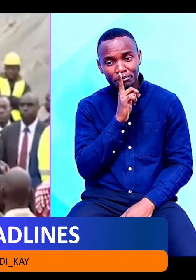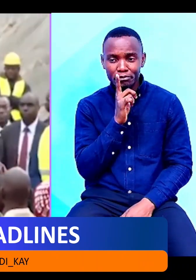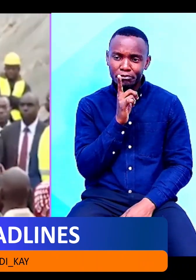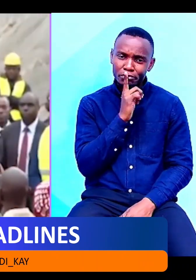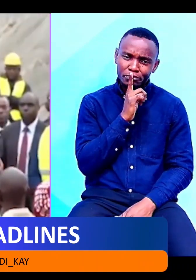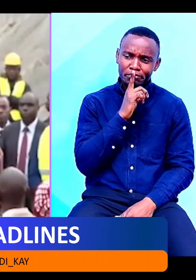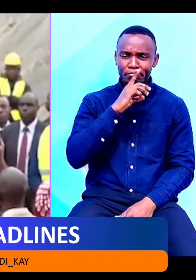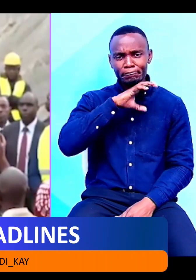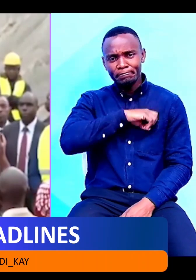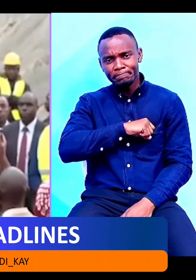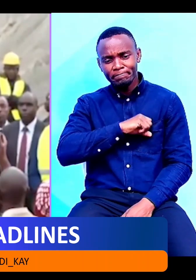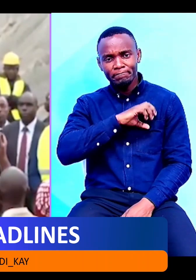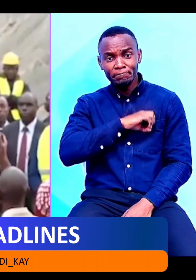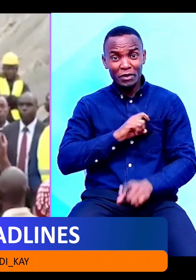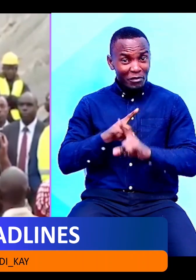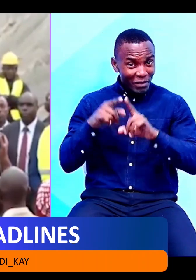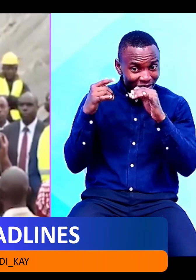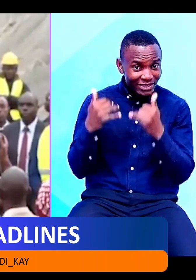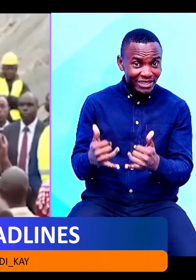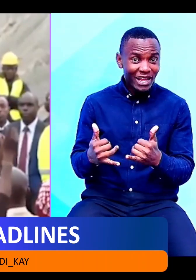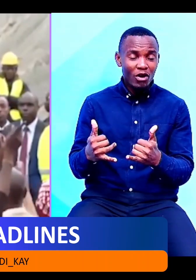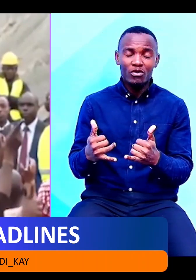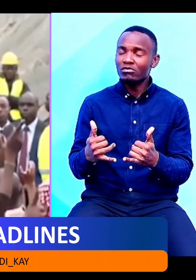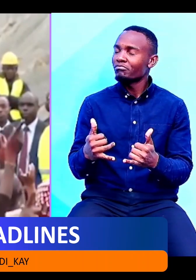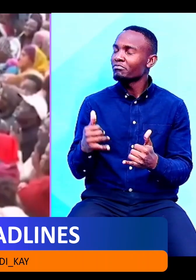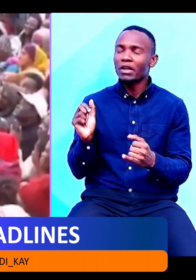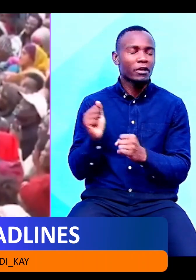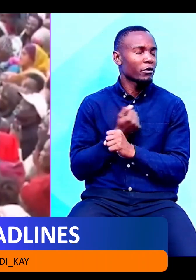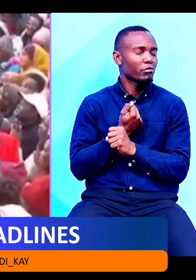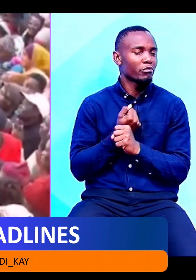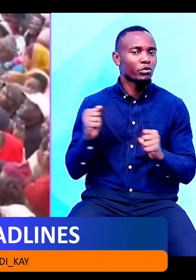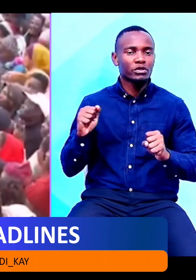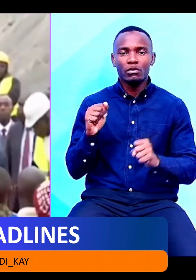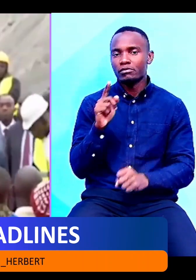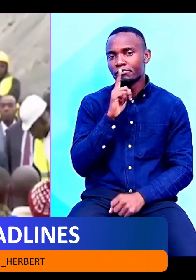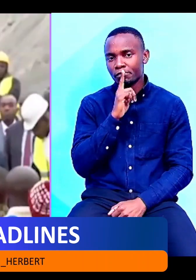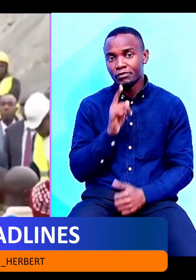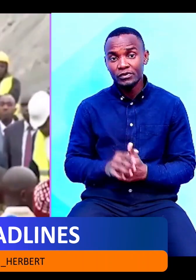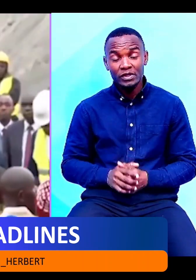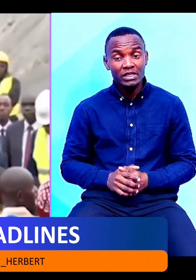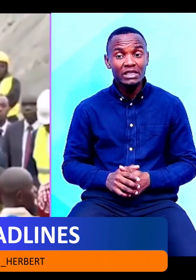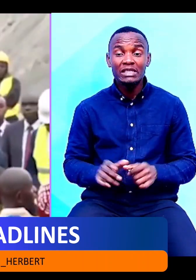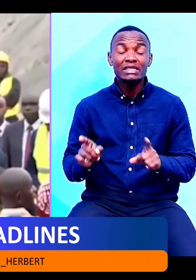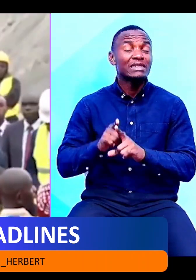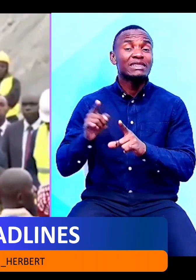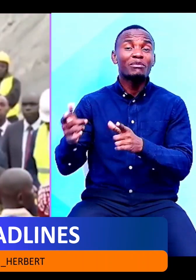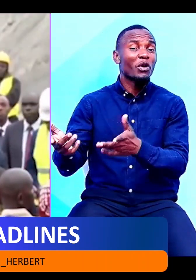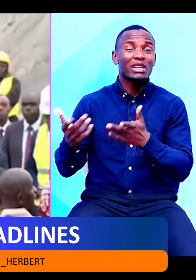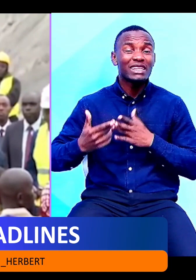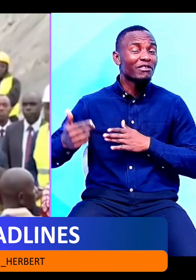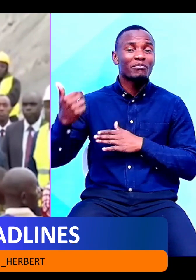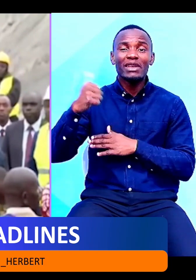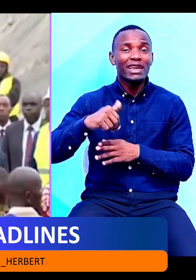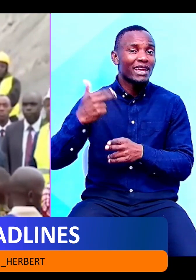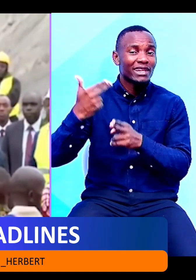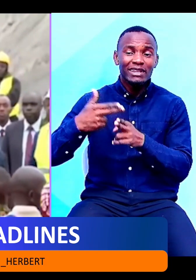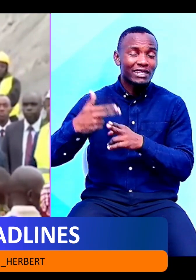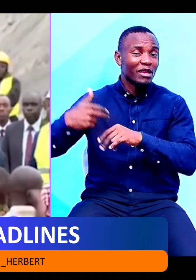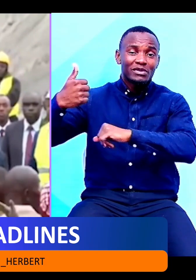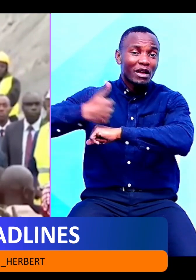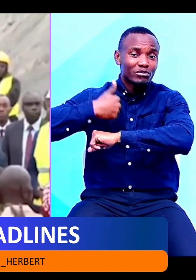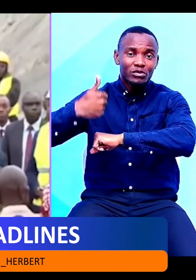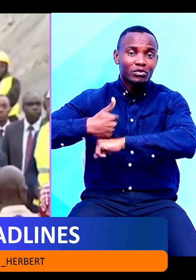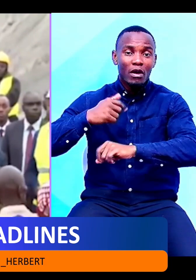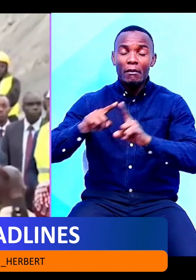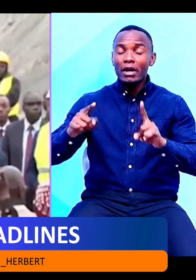nimewavumilia, lakini mahali imefika. Enough is enough. You can call me whatever names you want to call me, but I will make sure that there is